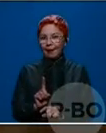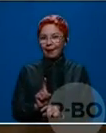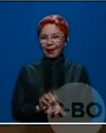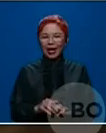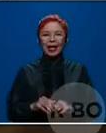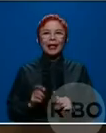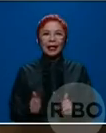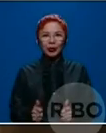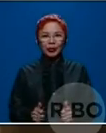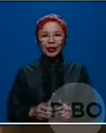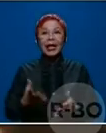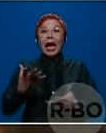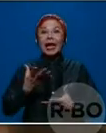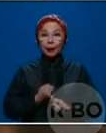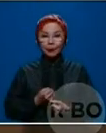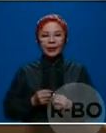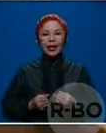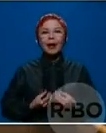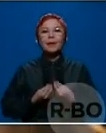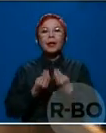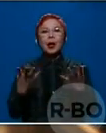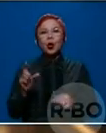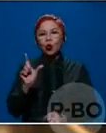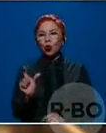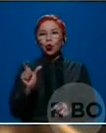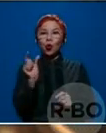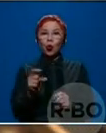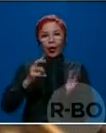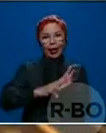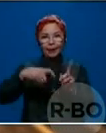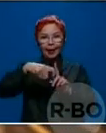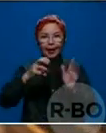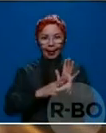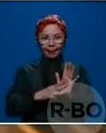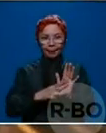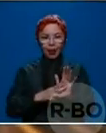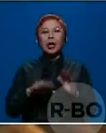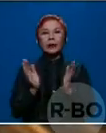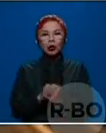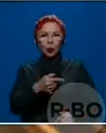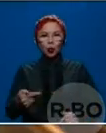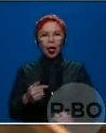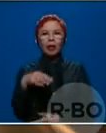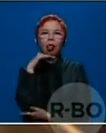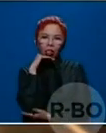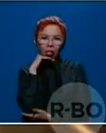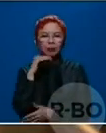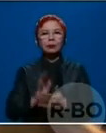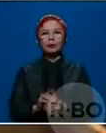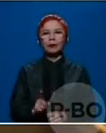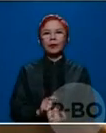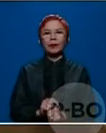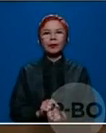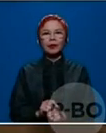pendampingan dan diharapkan dapat mengembangkan UMKM sekaligus mengurangi pengangguran juga ini kita harapkan dapat mengurangi